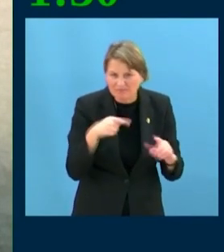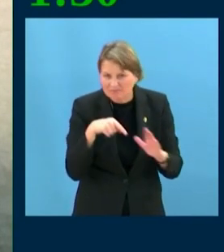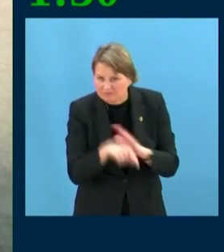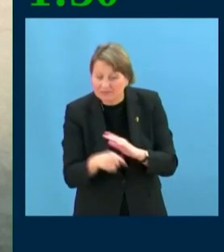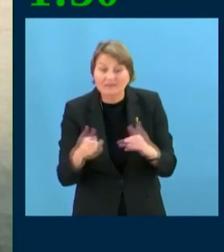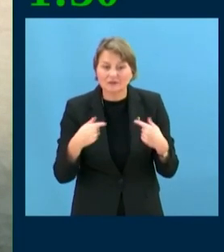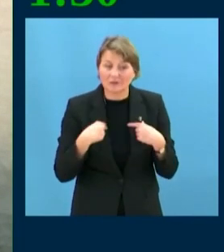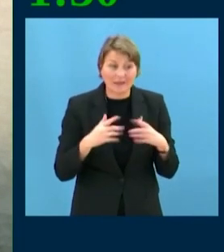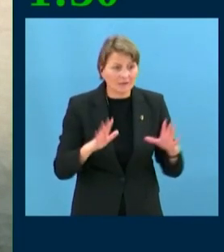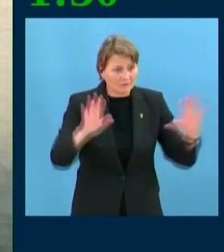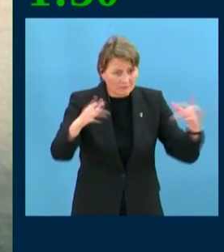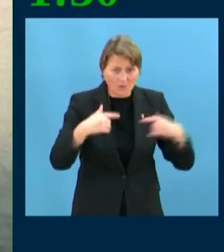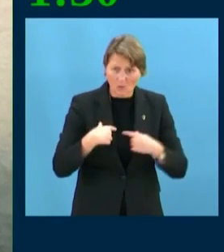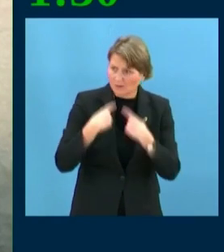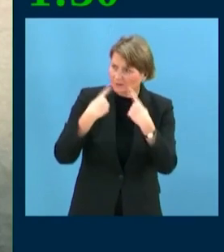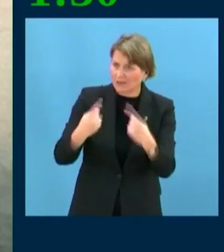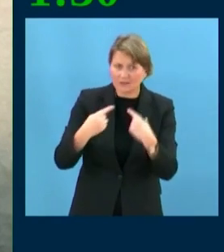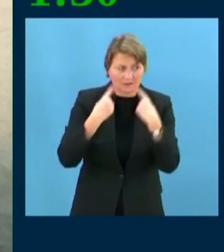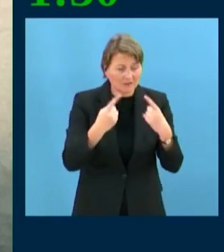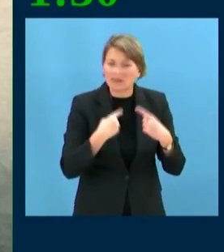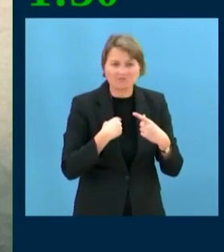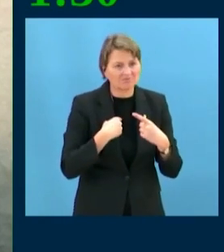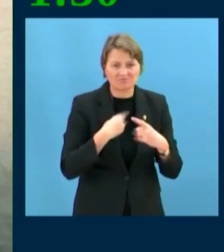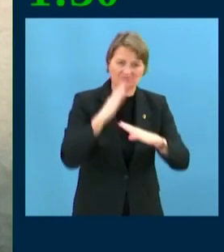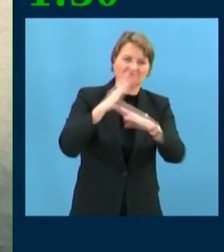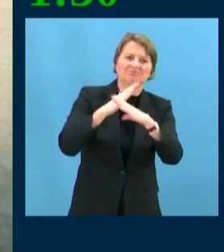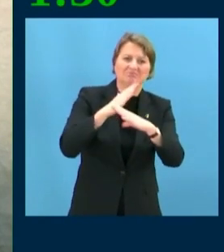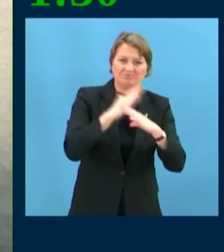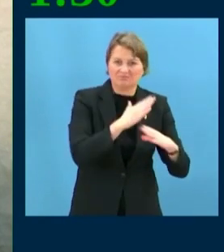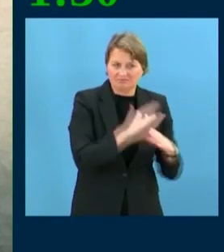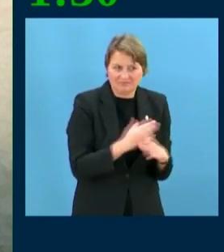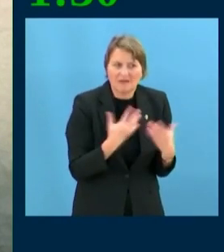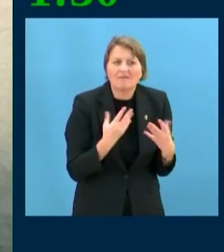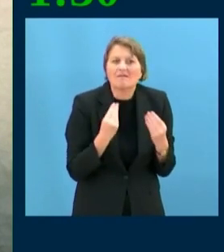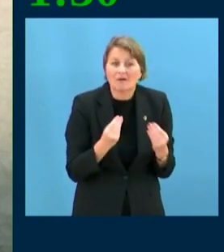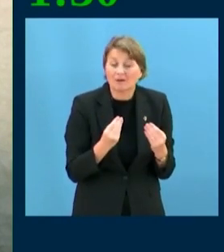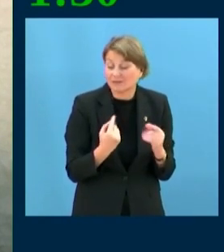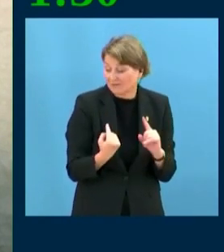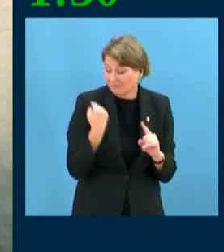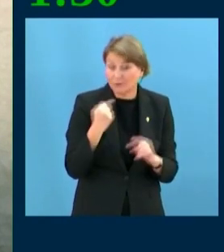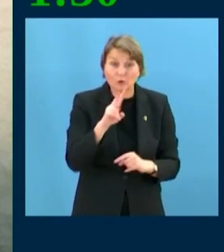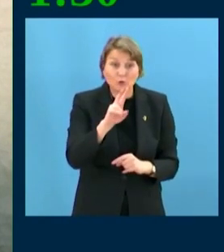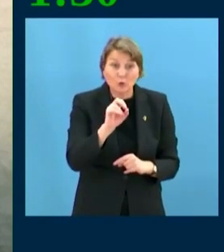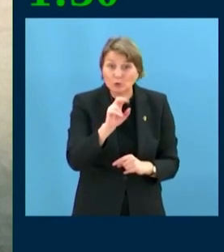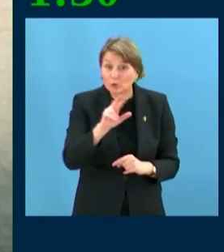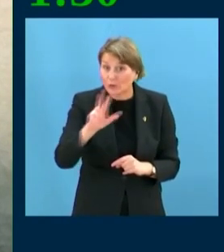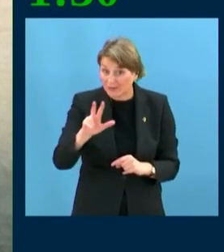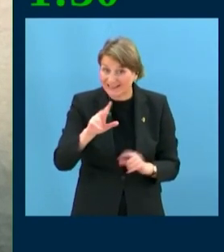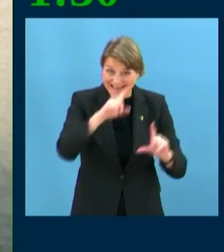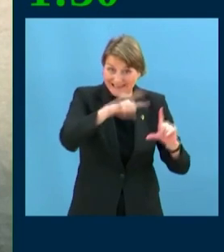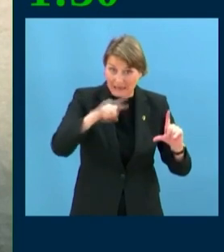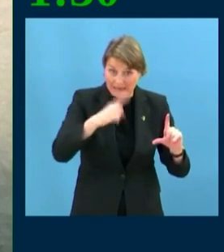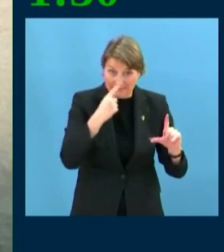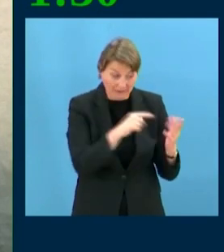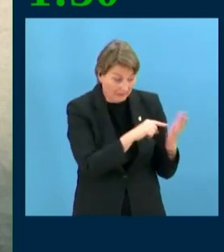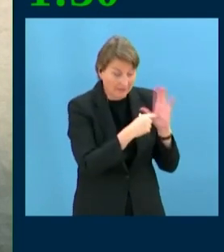hakları savunucularına gazetecilere ve diğer sivil toplum temsilcilerine yönelik saldırılar tehditler ve tacizler